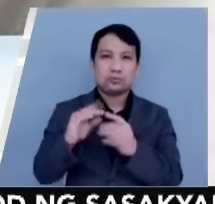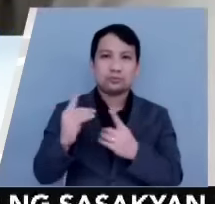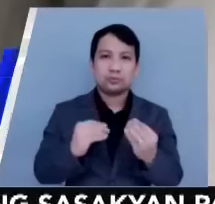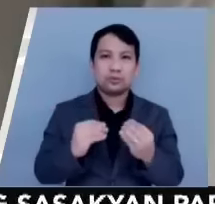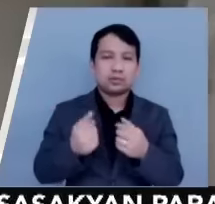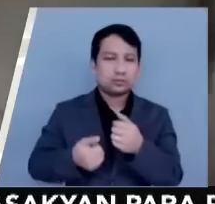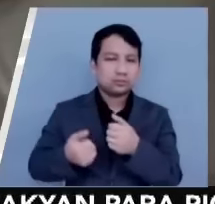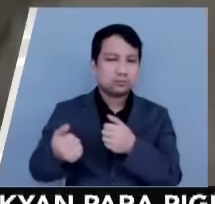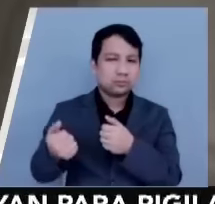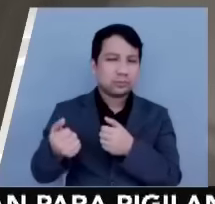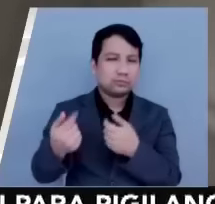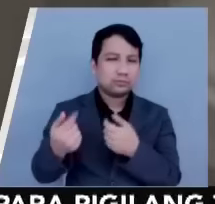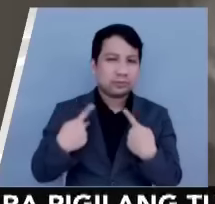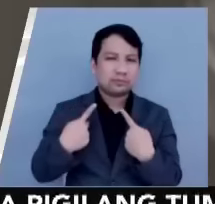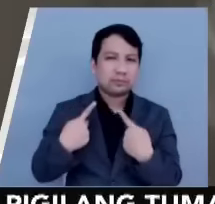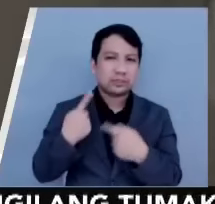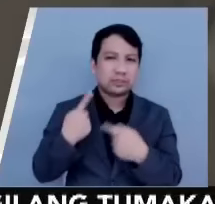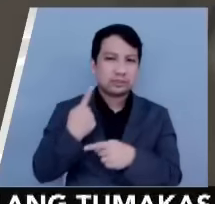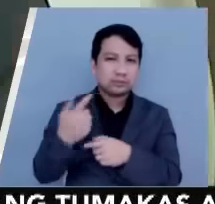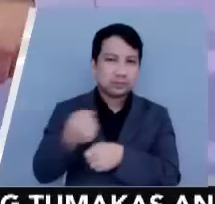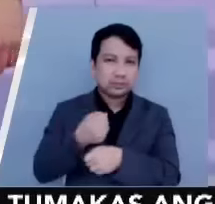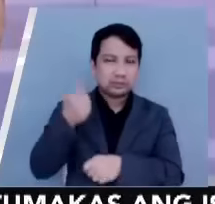ng hustisya.